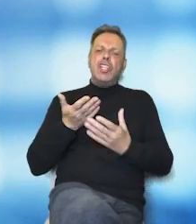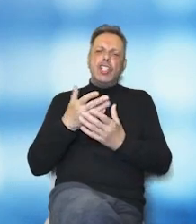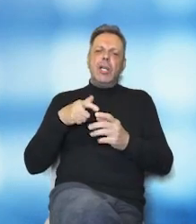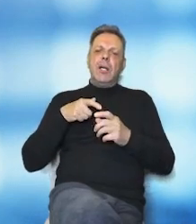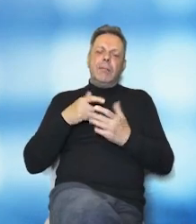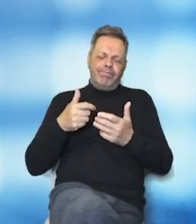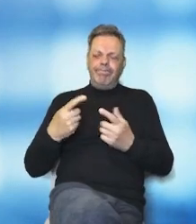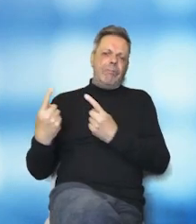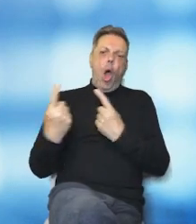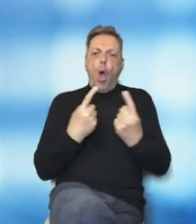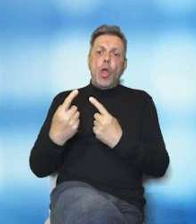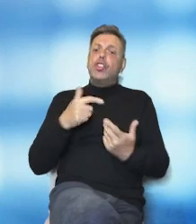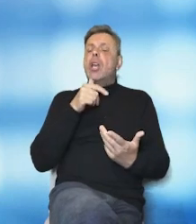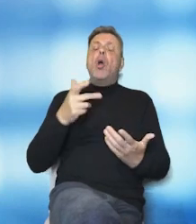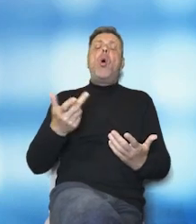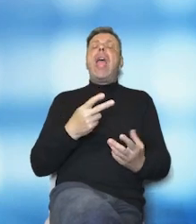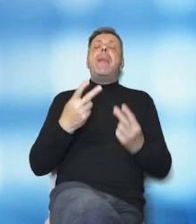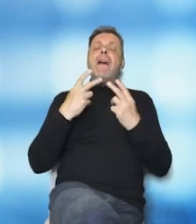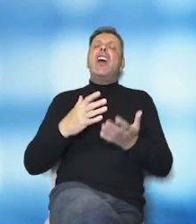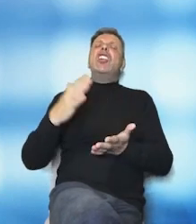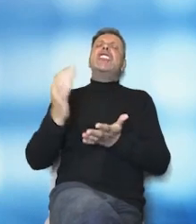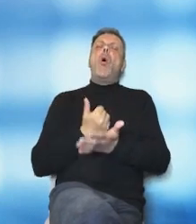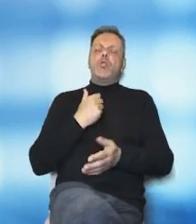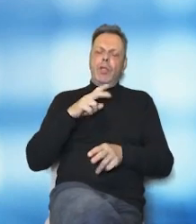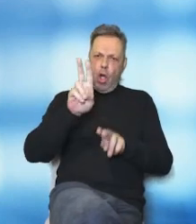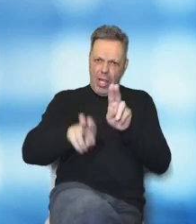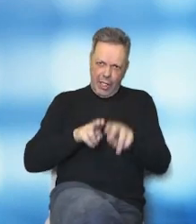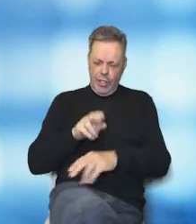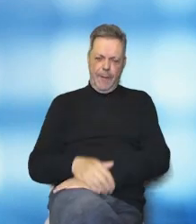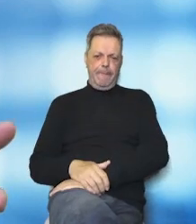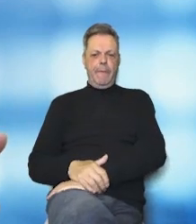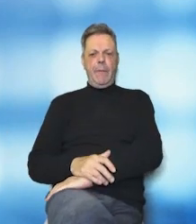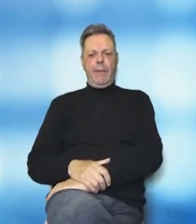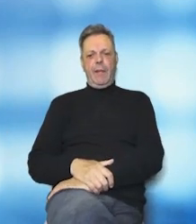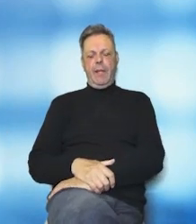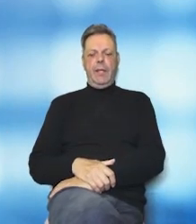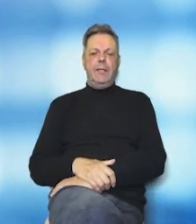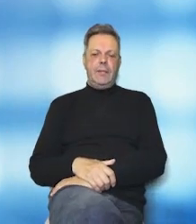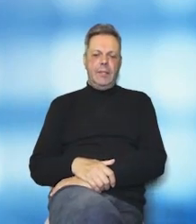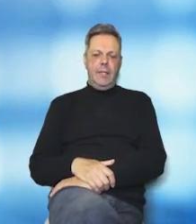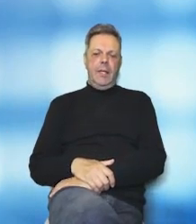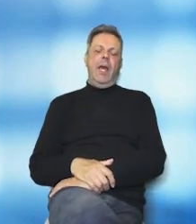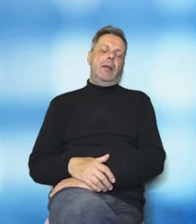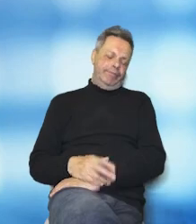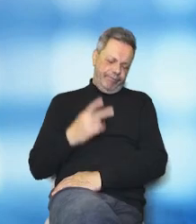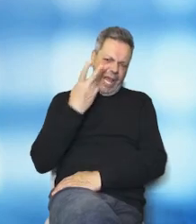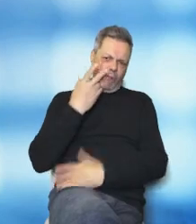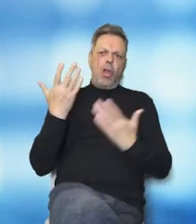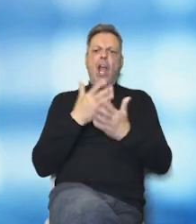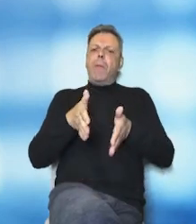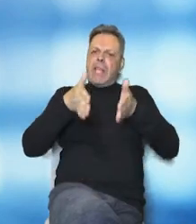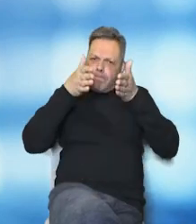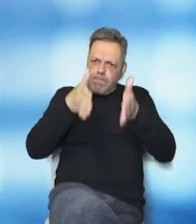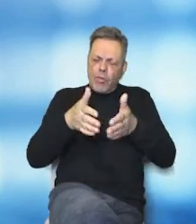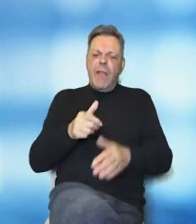je najvažniji za uspješno liječenje. Kako biste se posvetili i